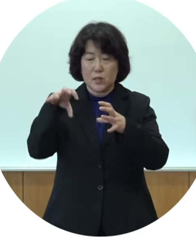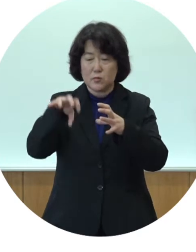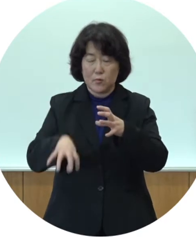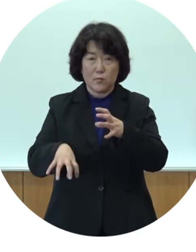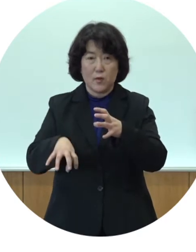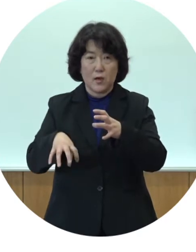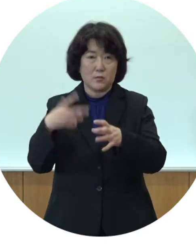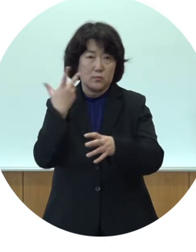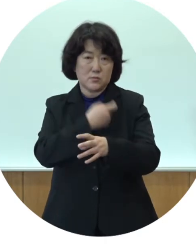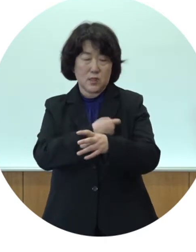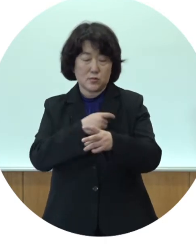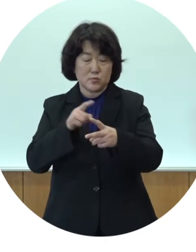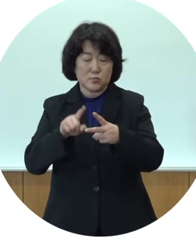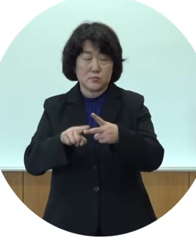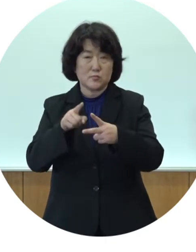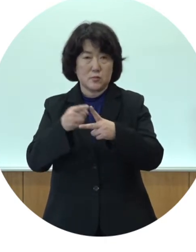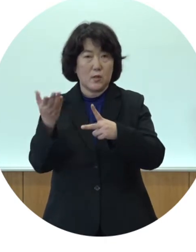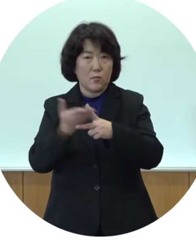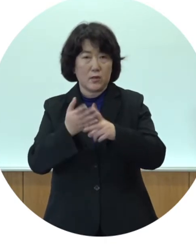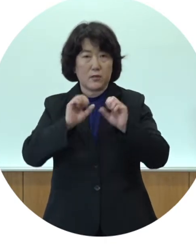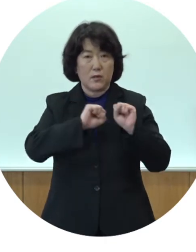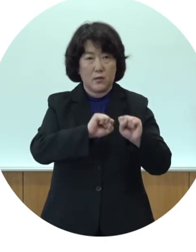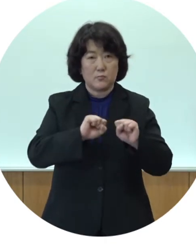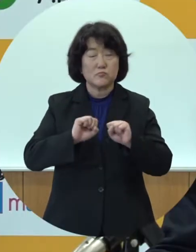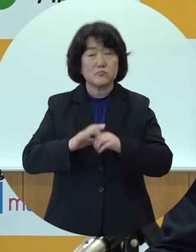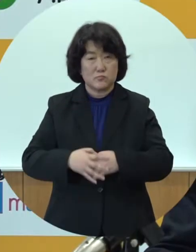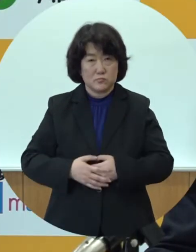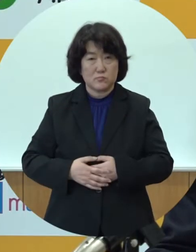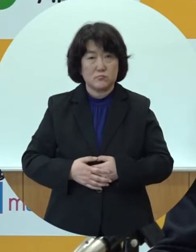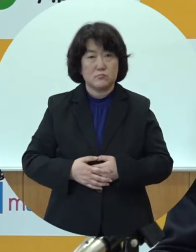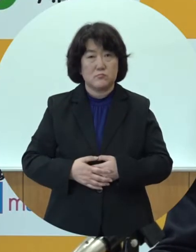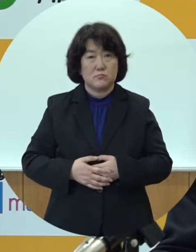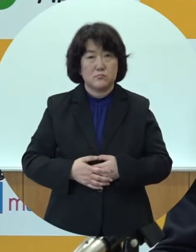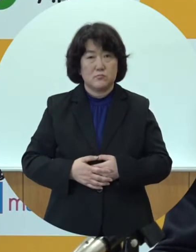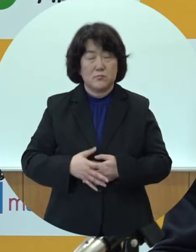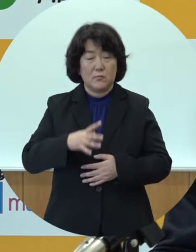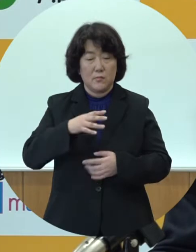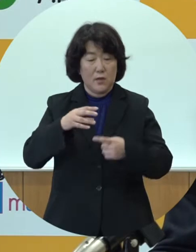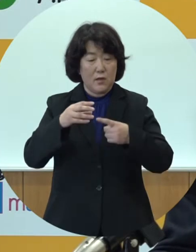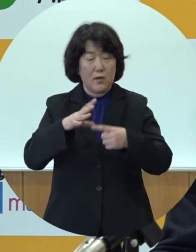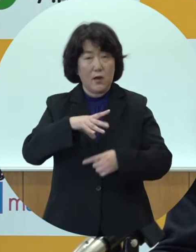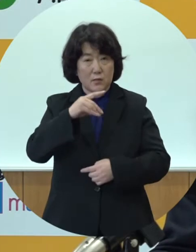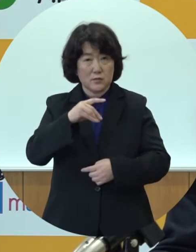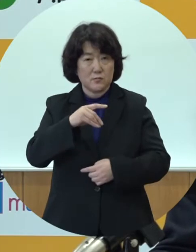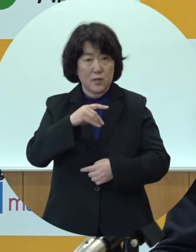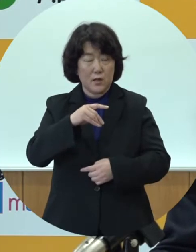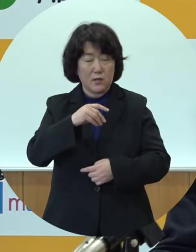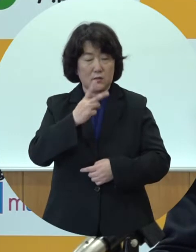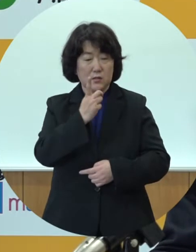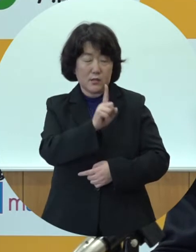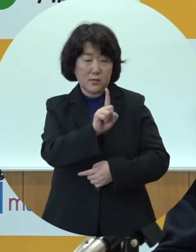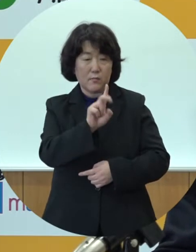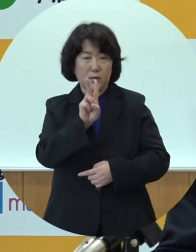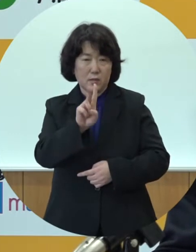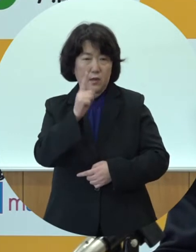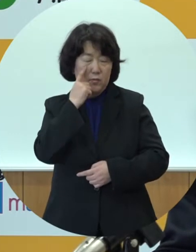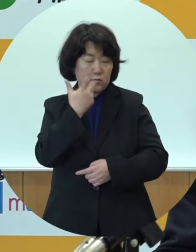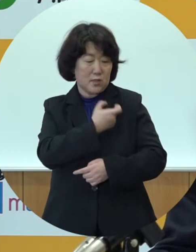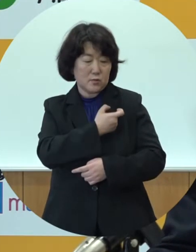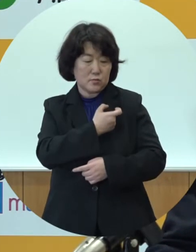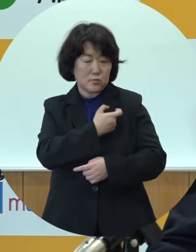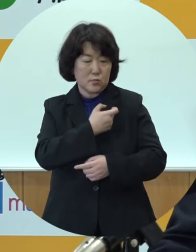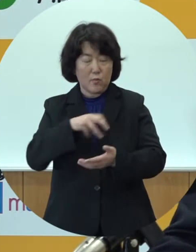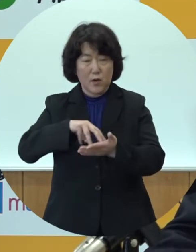場での接種を予定してございます。初回接種と異なるワクチンを使用することにつきましては